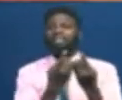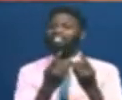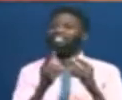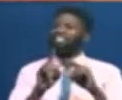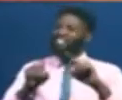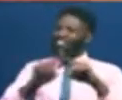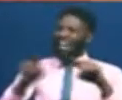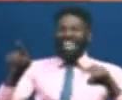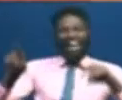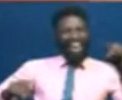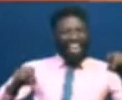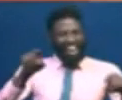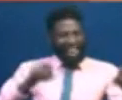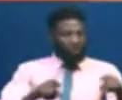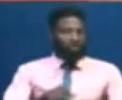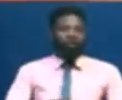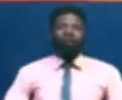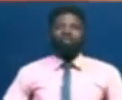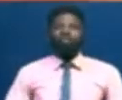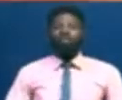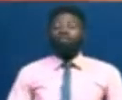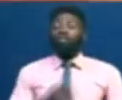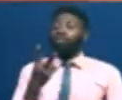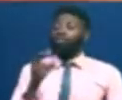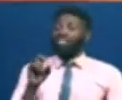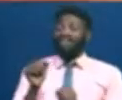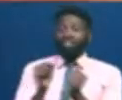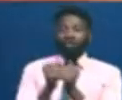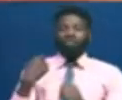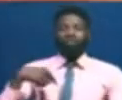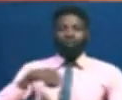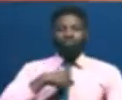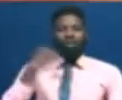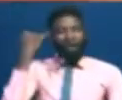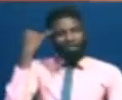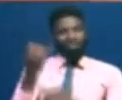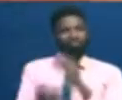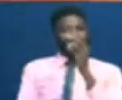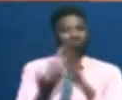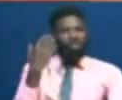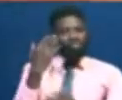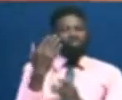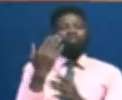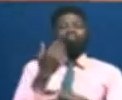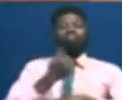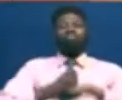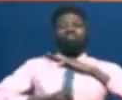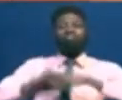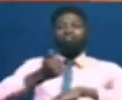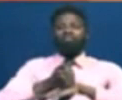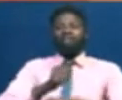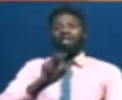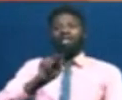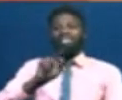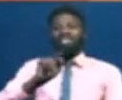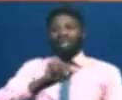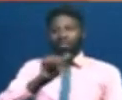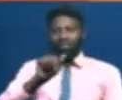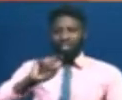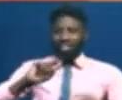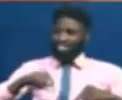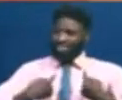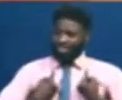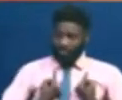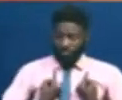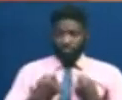hivyo mwaka wa 2010 ndio tukafloat idea ya formation ya NTSA. Naam. Mimi mwenyewe na kundi la Road Safety